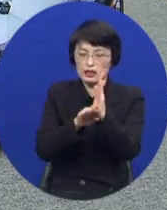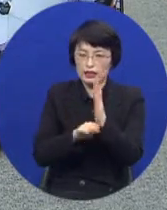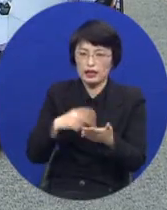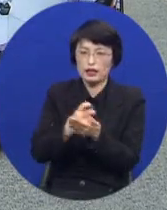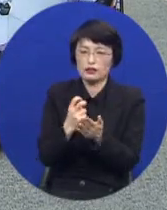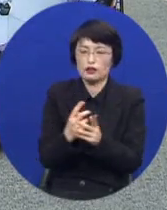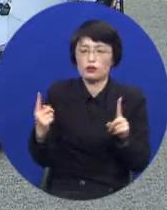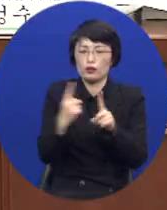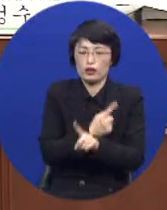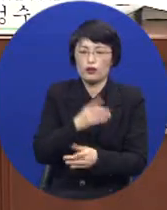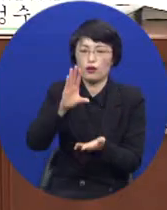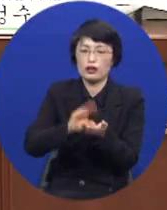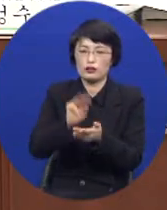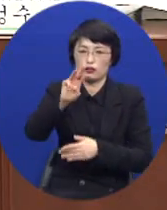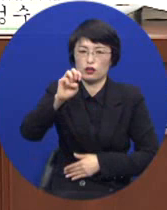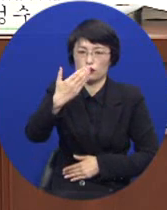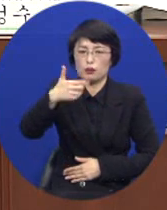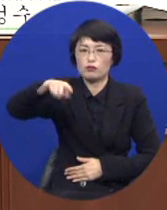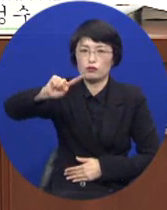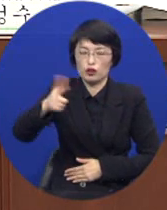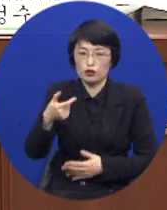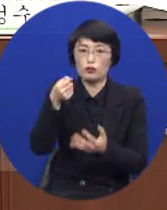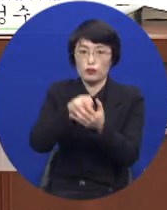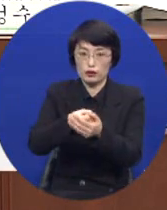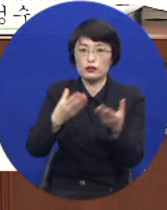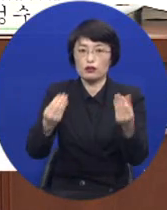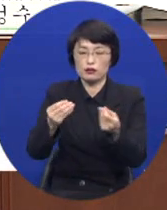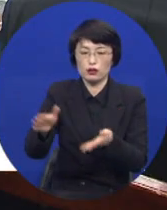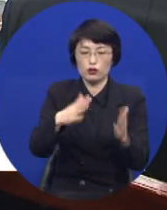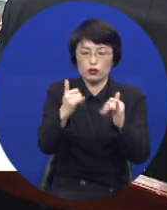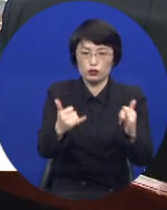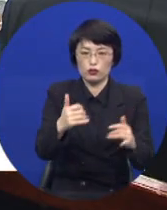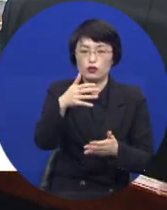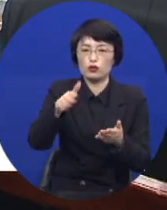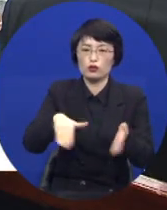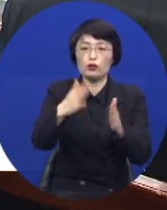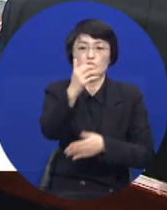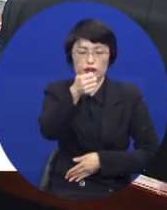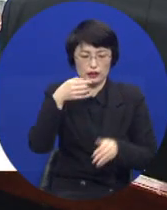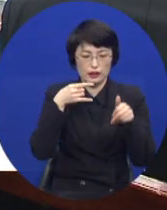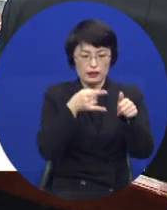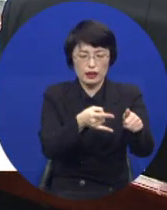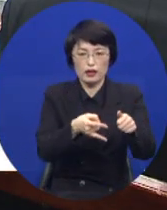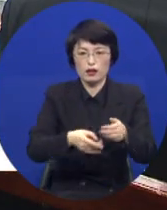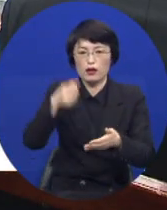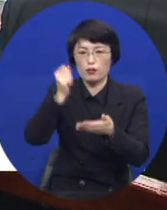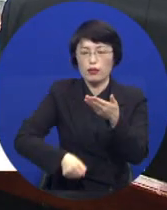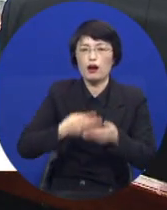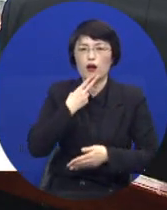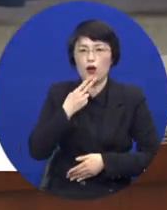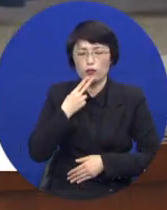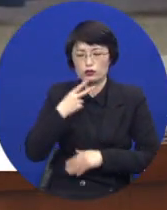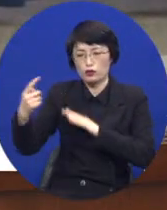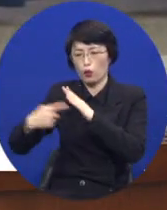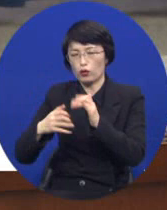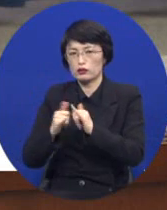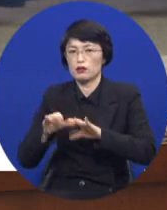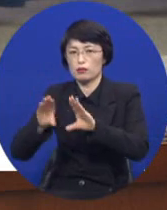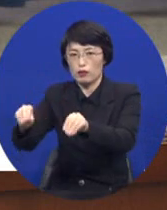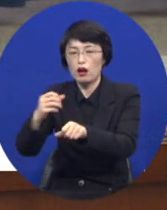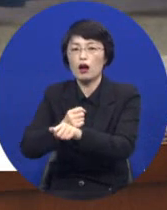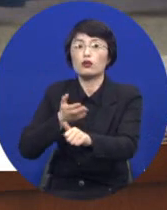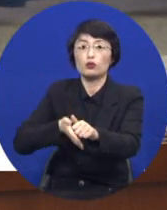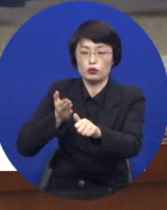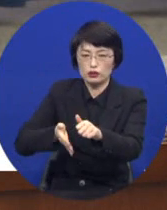확정됐습니다 제주 도지사에게 무사증 입국 정지 요청과 카지노 양도와 합병 사전